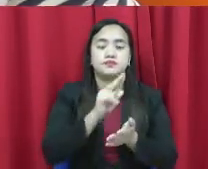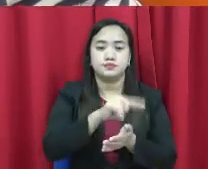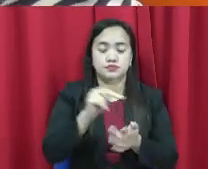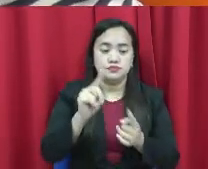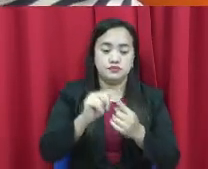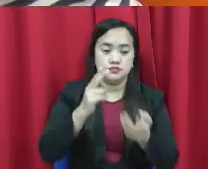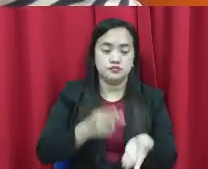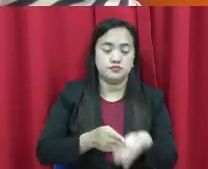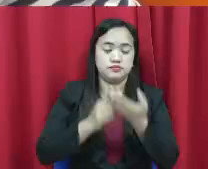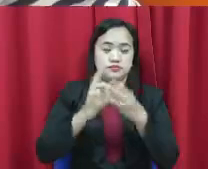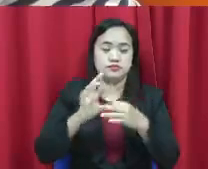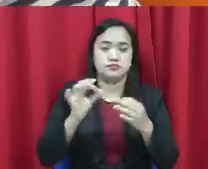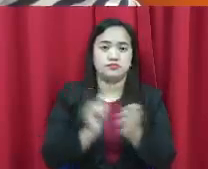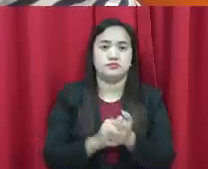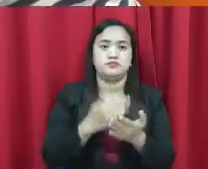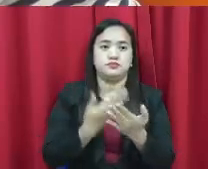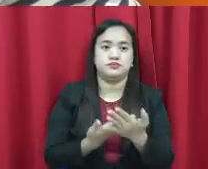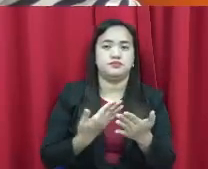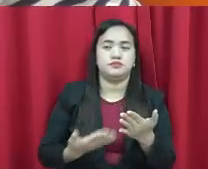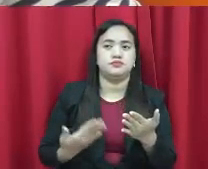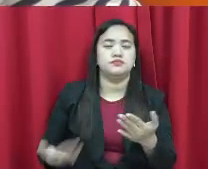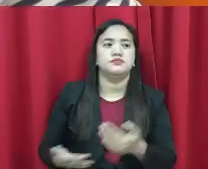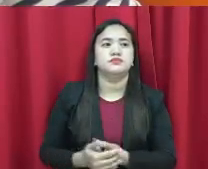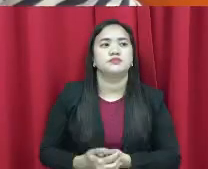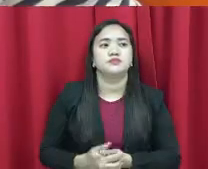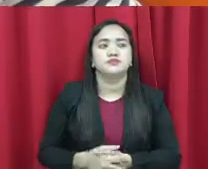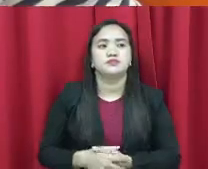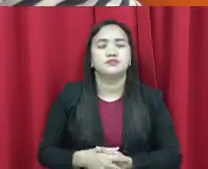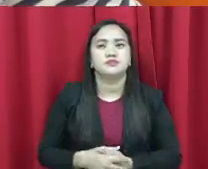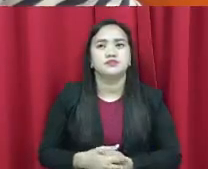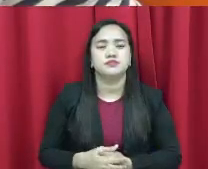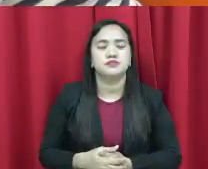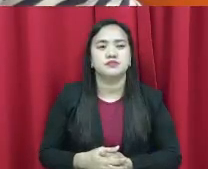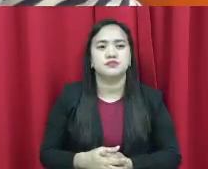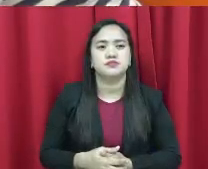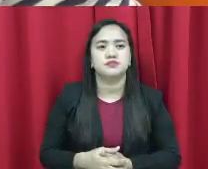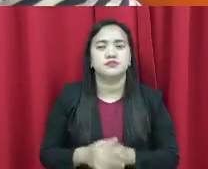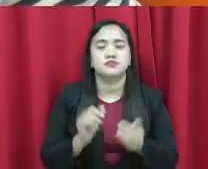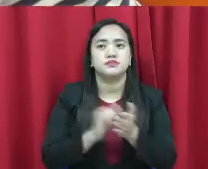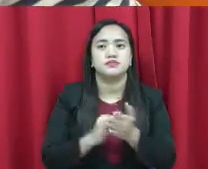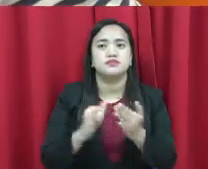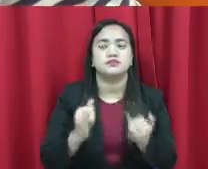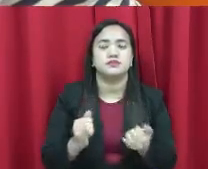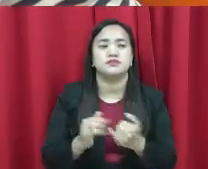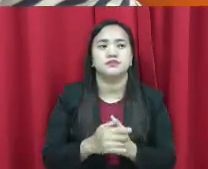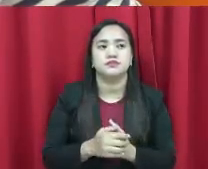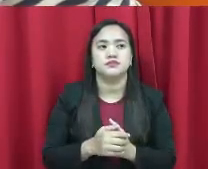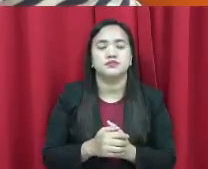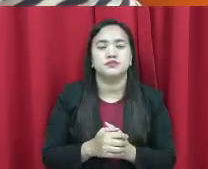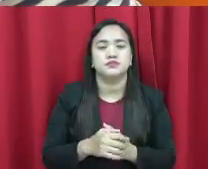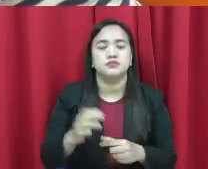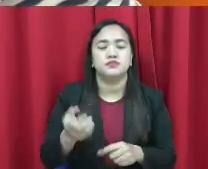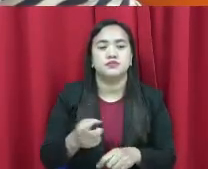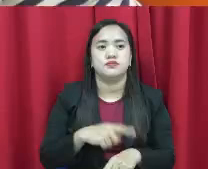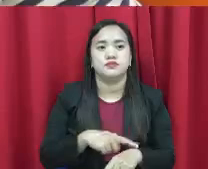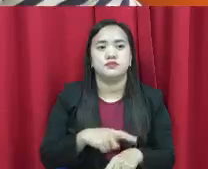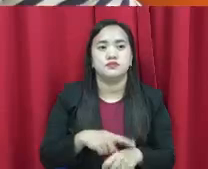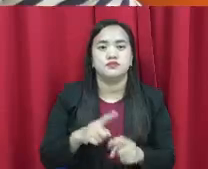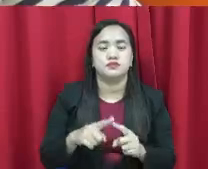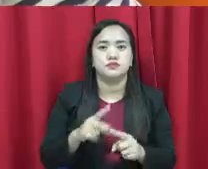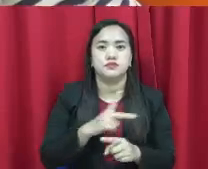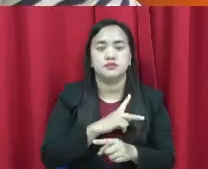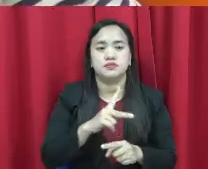tayo sa bagay po na yan pong pinaka ano po diyan na siyang ng ah pagdating sa paggawa ng personal